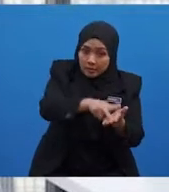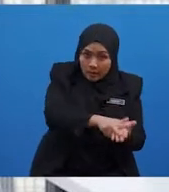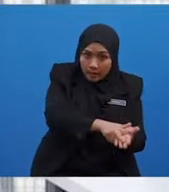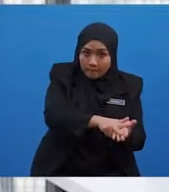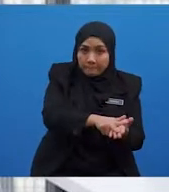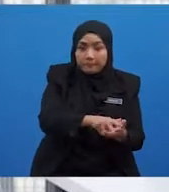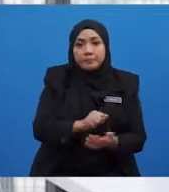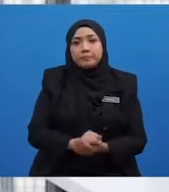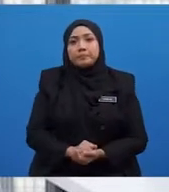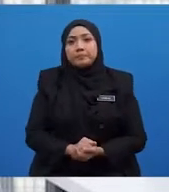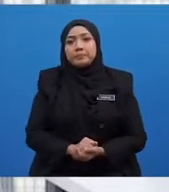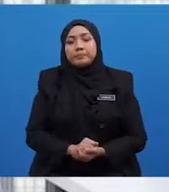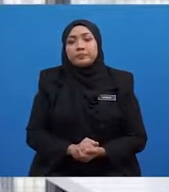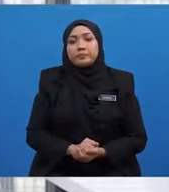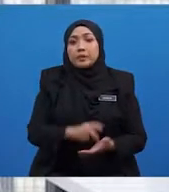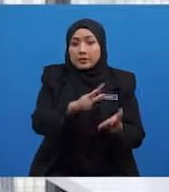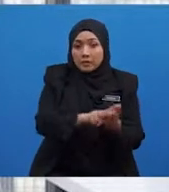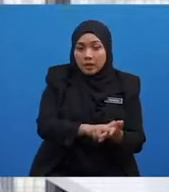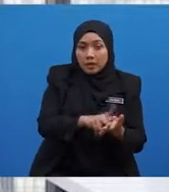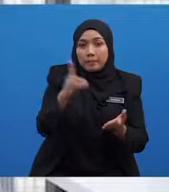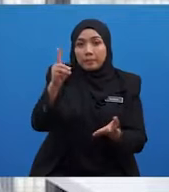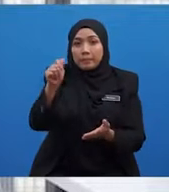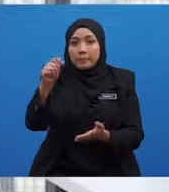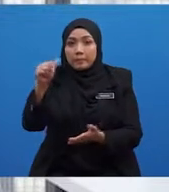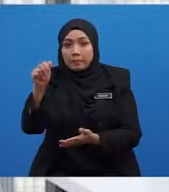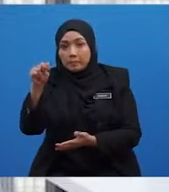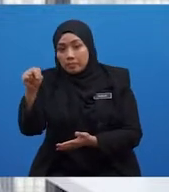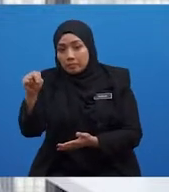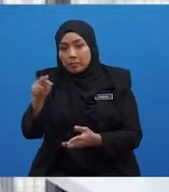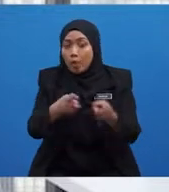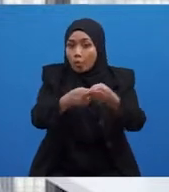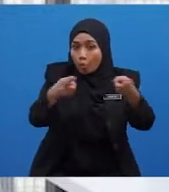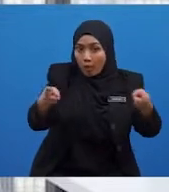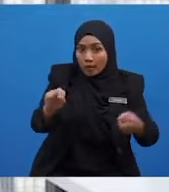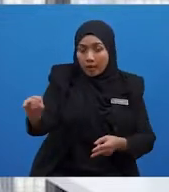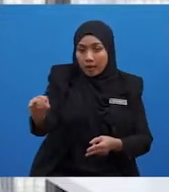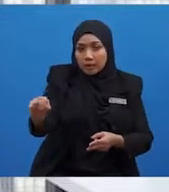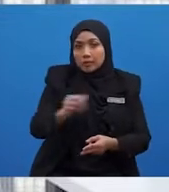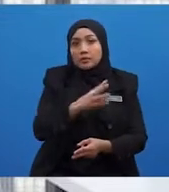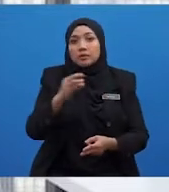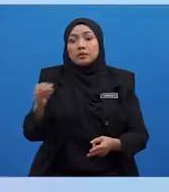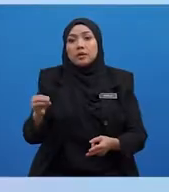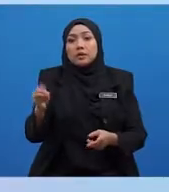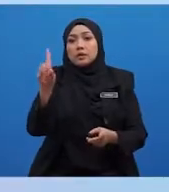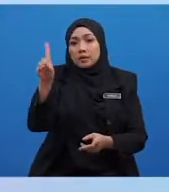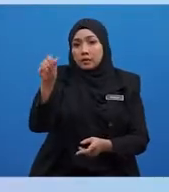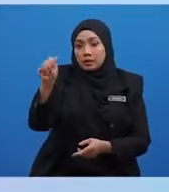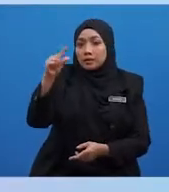nama, jenama bentuk cap dagangan, bercirikan perseruangan dan jenama bentuk cap dagangan.